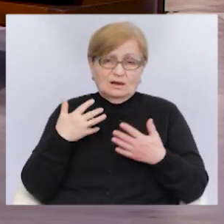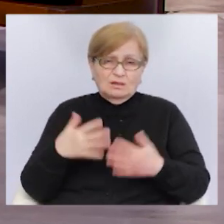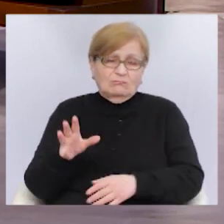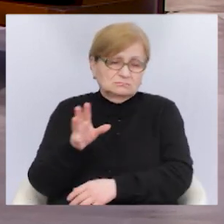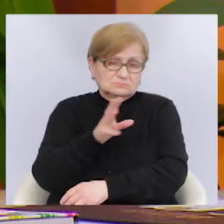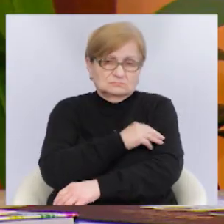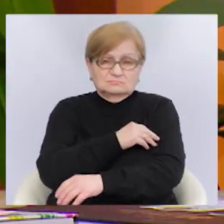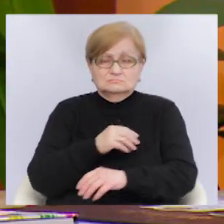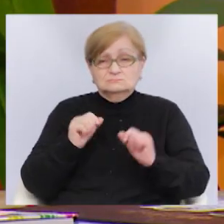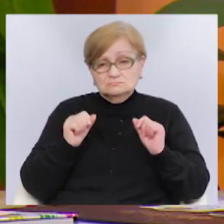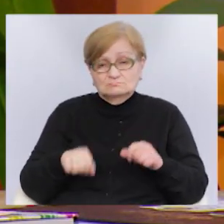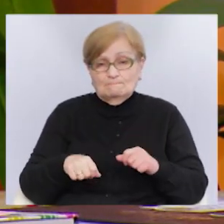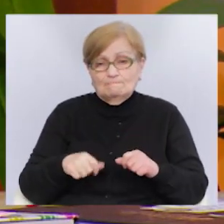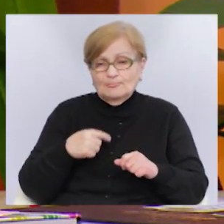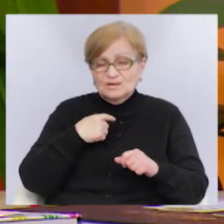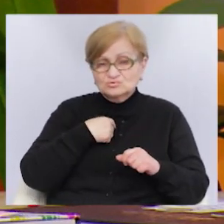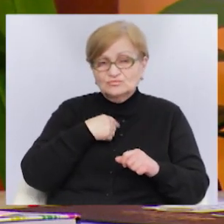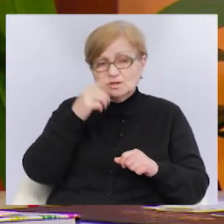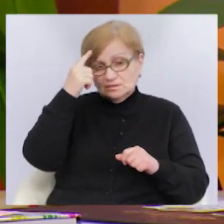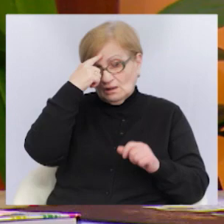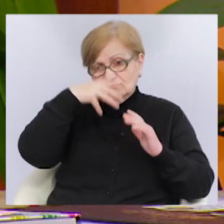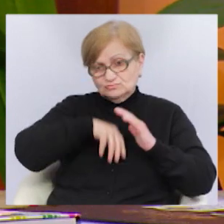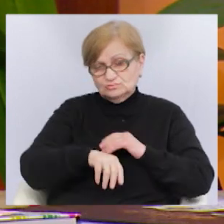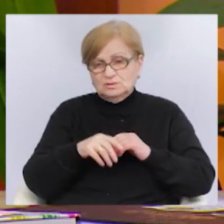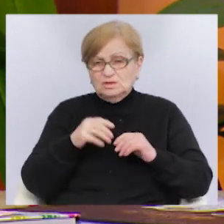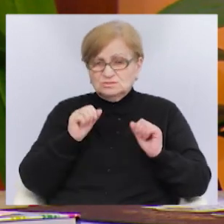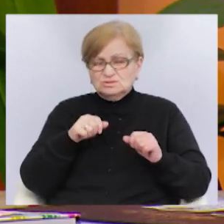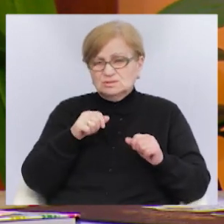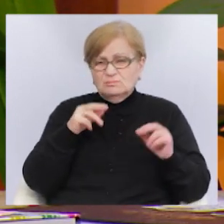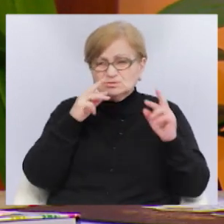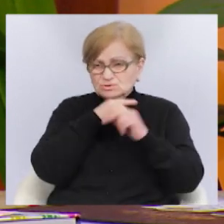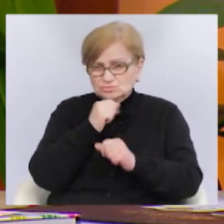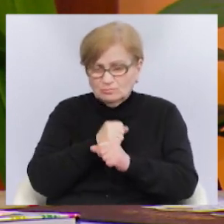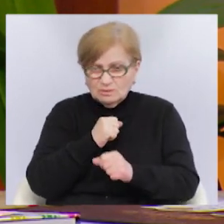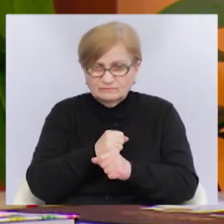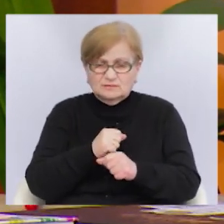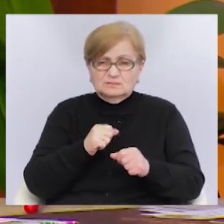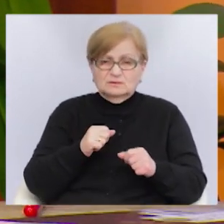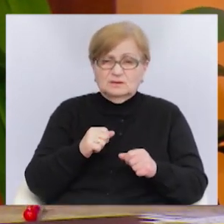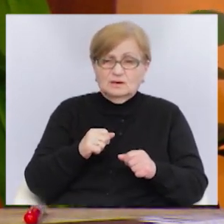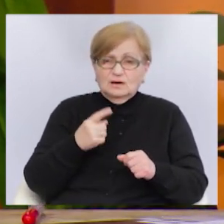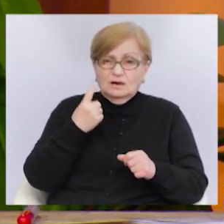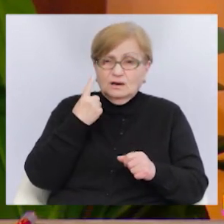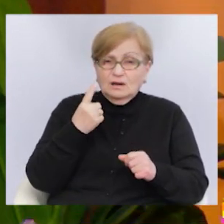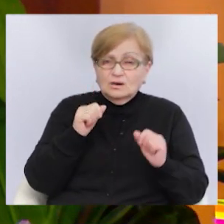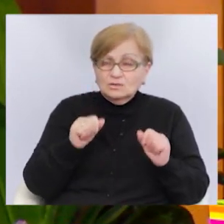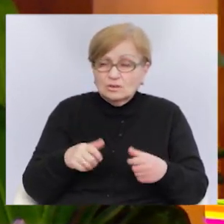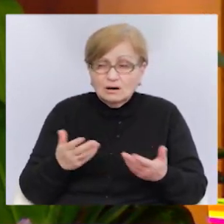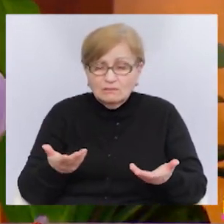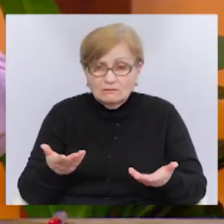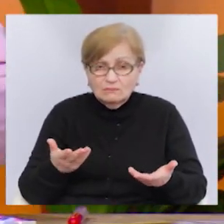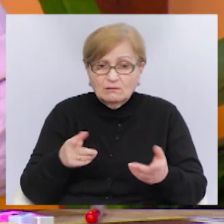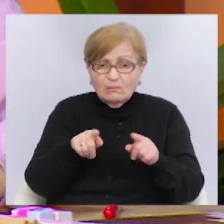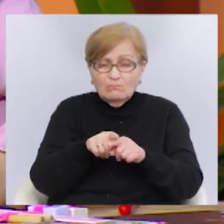მივხვდი, შეიძლება რომ რაღაცა ჩვენ თავის დავკარგოთ, რაღაცა ან არასტრო სტრატეგიებს მივმართოთ, ხო? ანუ ერთია რომ ვთქვათ, როგორ შეიძლება რომ ვთქვათ